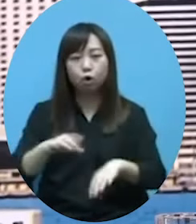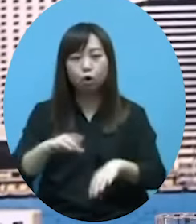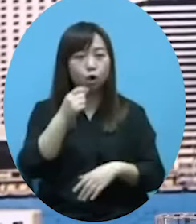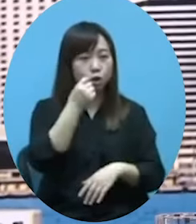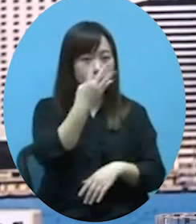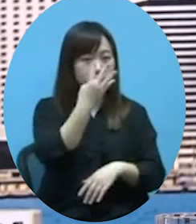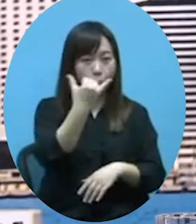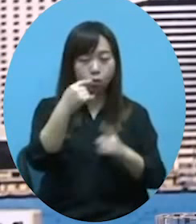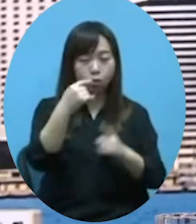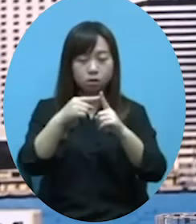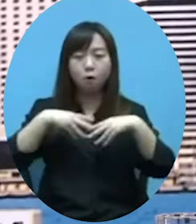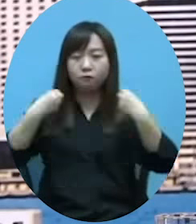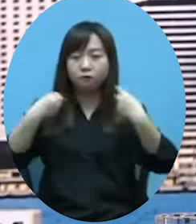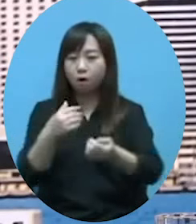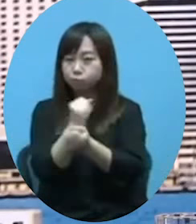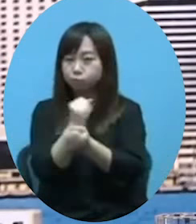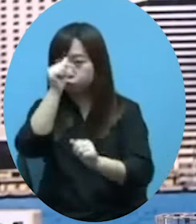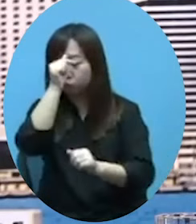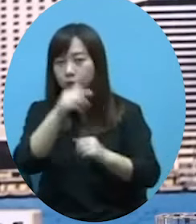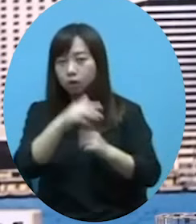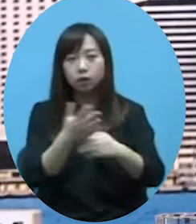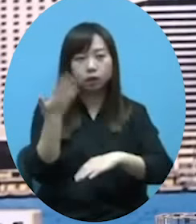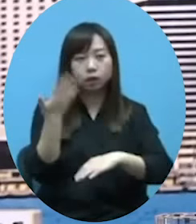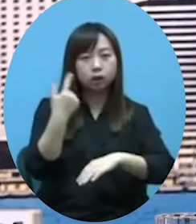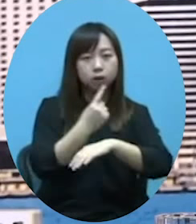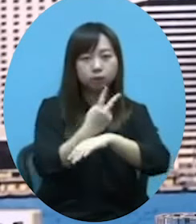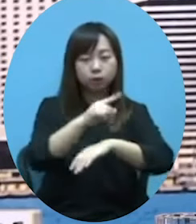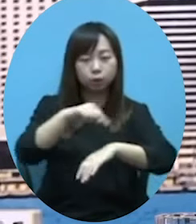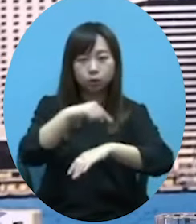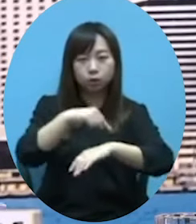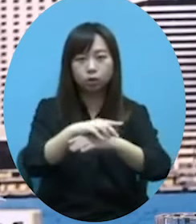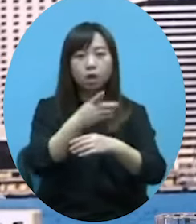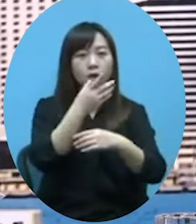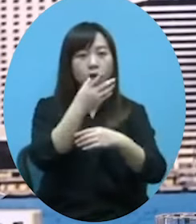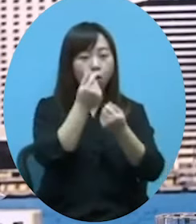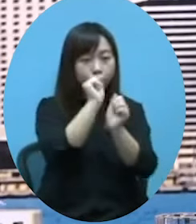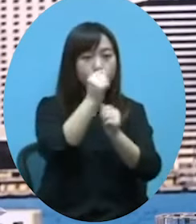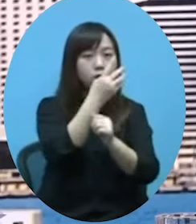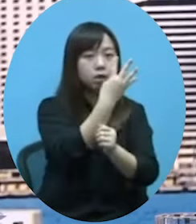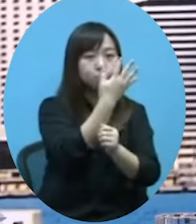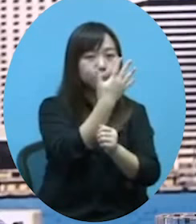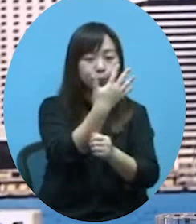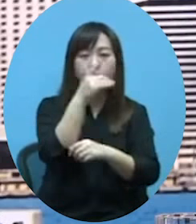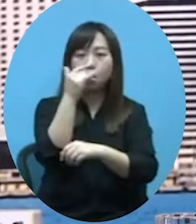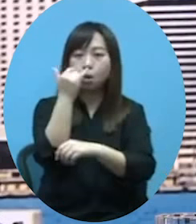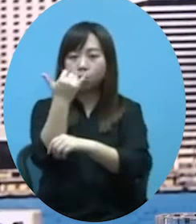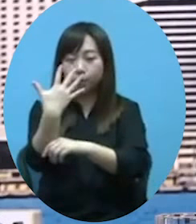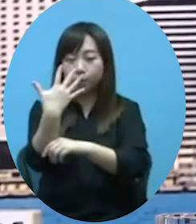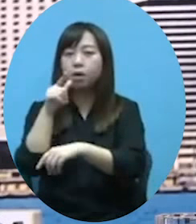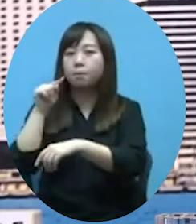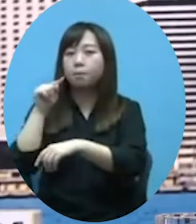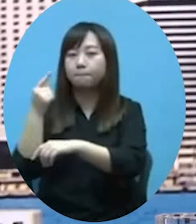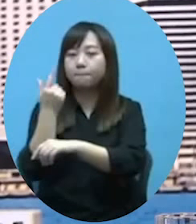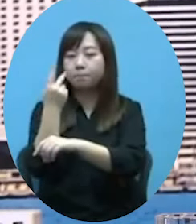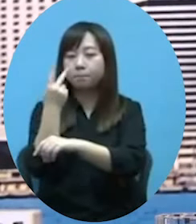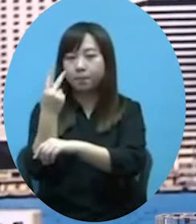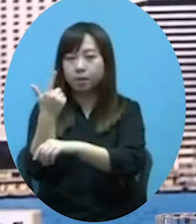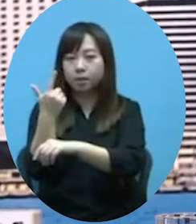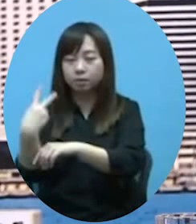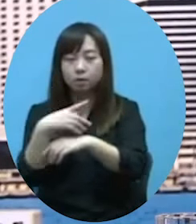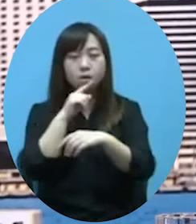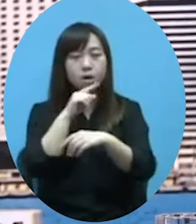人出院那麼就過去12小時呢出院的是45號65號和82號另外就